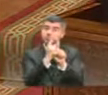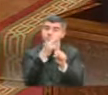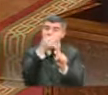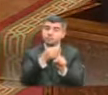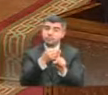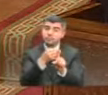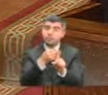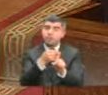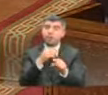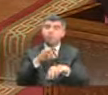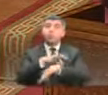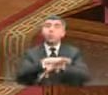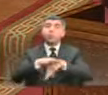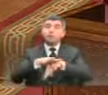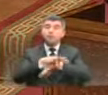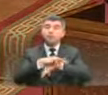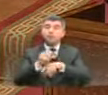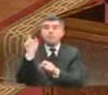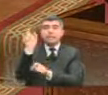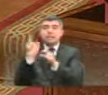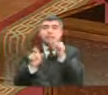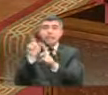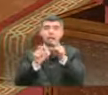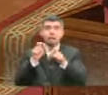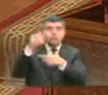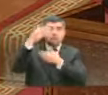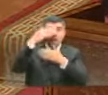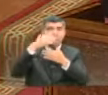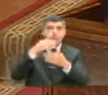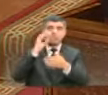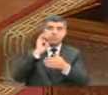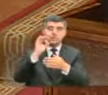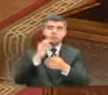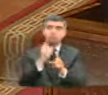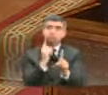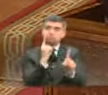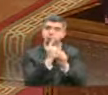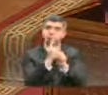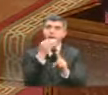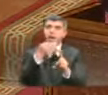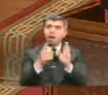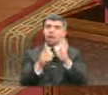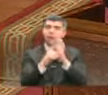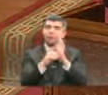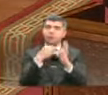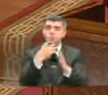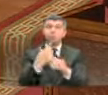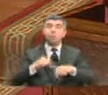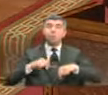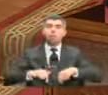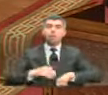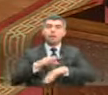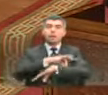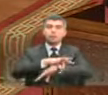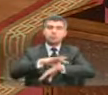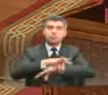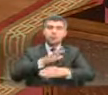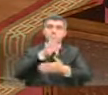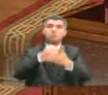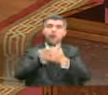الأبواب الأولى للإدارة العمومية، وهكذا وضعت الوزارة برنامجا للاستقبال،